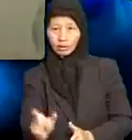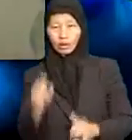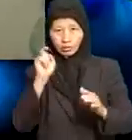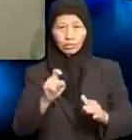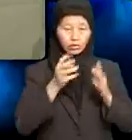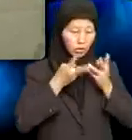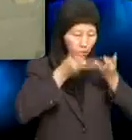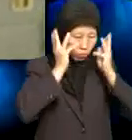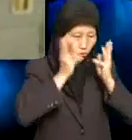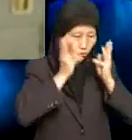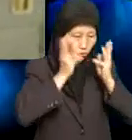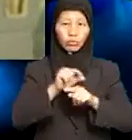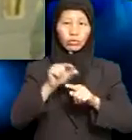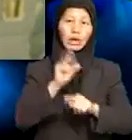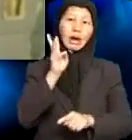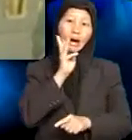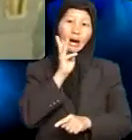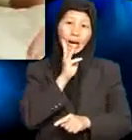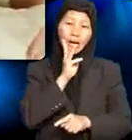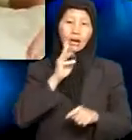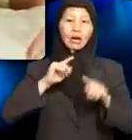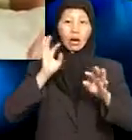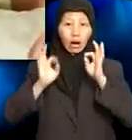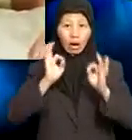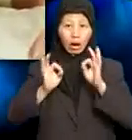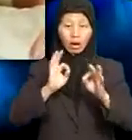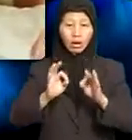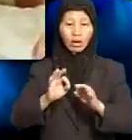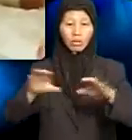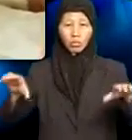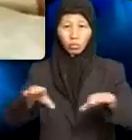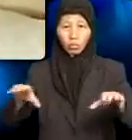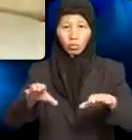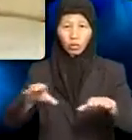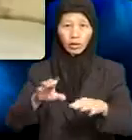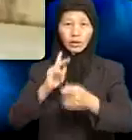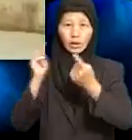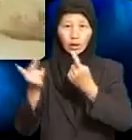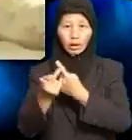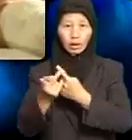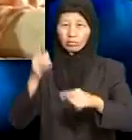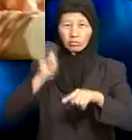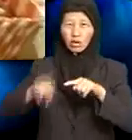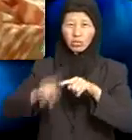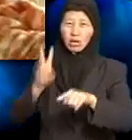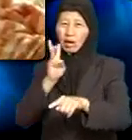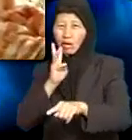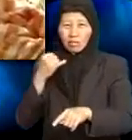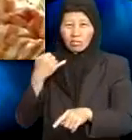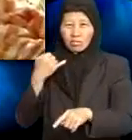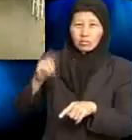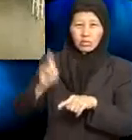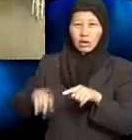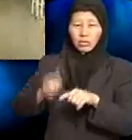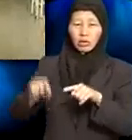berwuduk menggunakan air. Tetapi apabila berlaku sesuatu keadaan yang tidak membolehkan seseorang